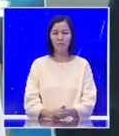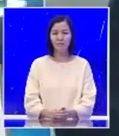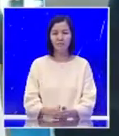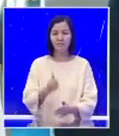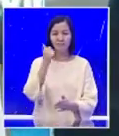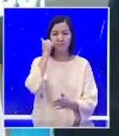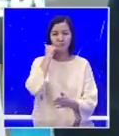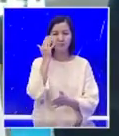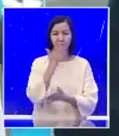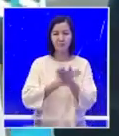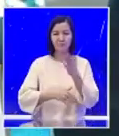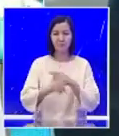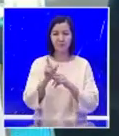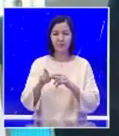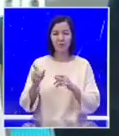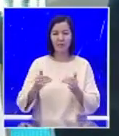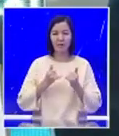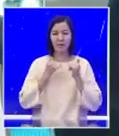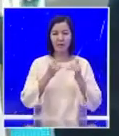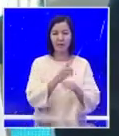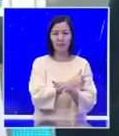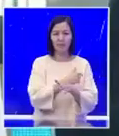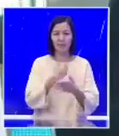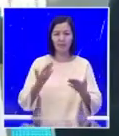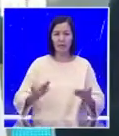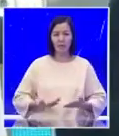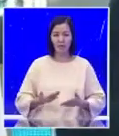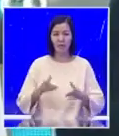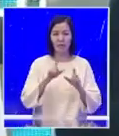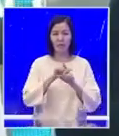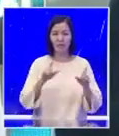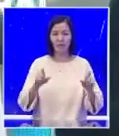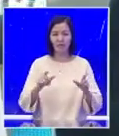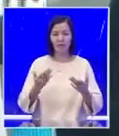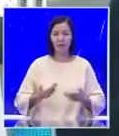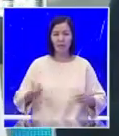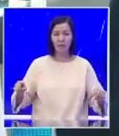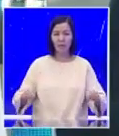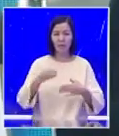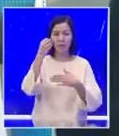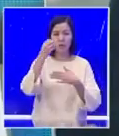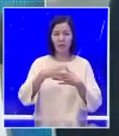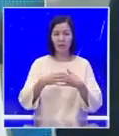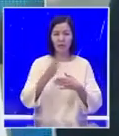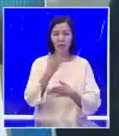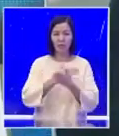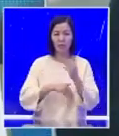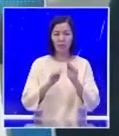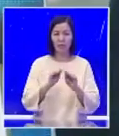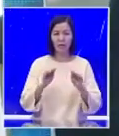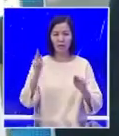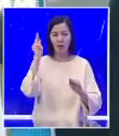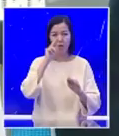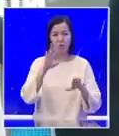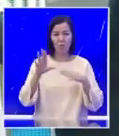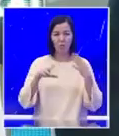Қарттар мен мүмкіндігі шектеулі адамдарға арналған медициналық әлеуметтік объектілерге, әлеуметтік оңалту орталықтарына, мүгедек балаларға арналған оқу